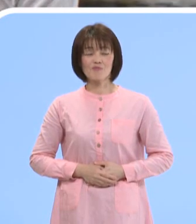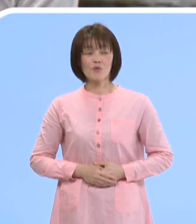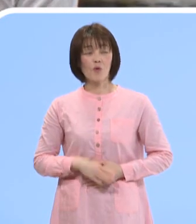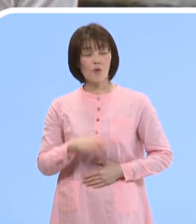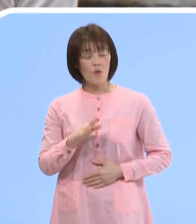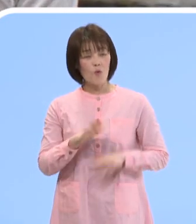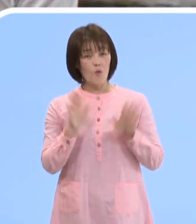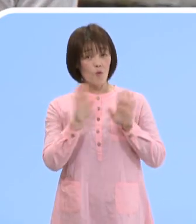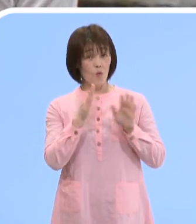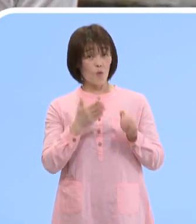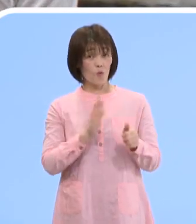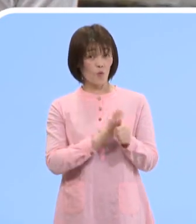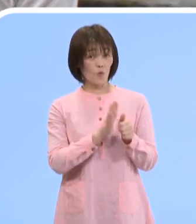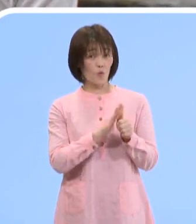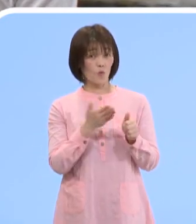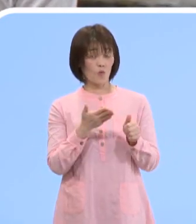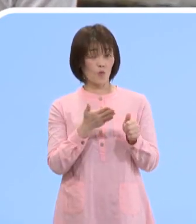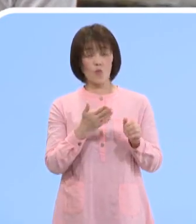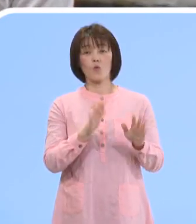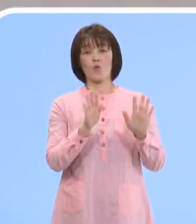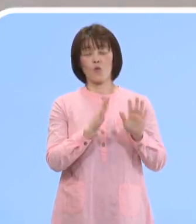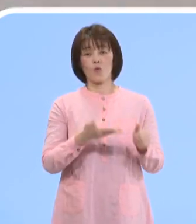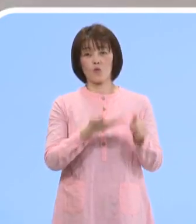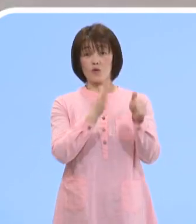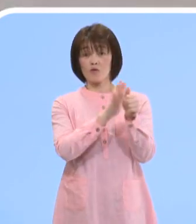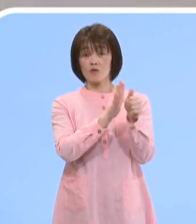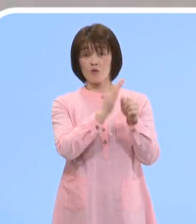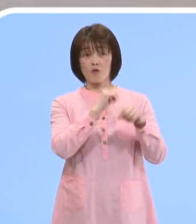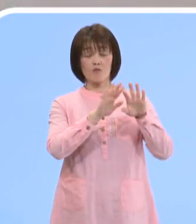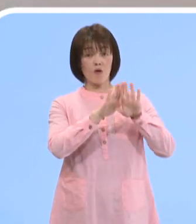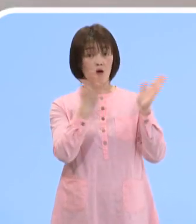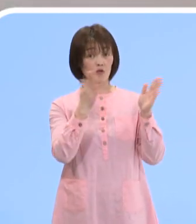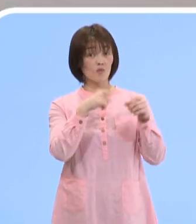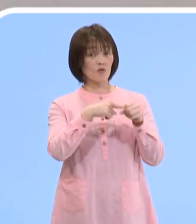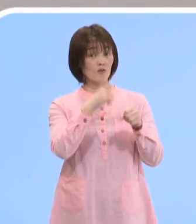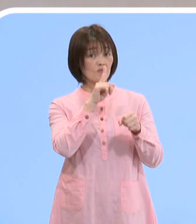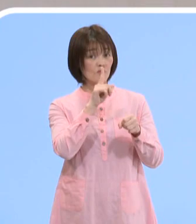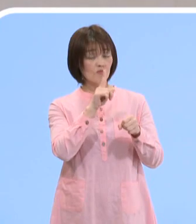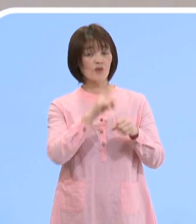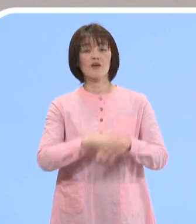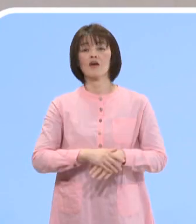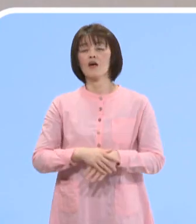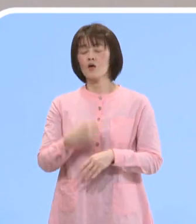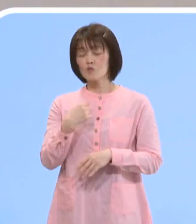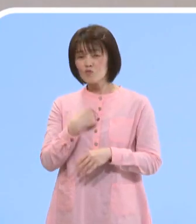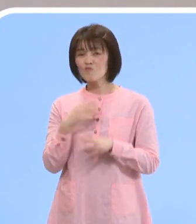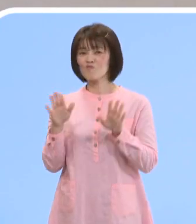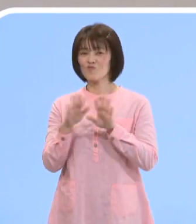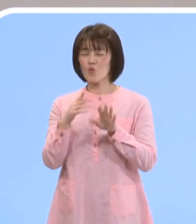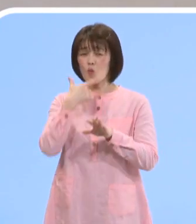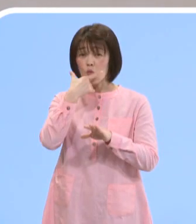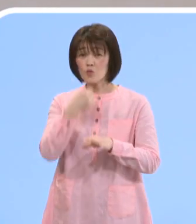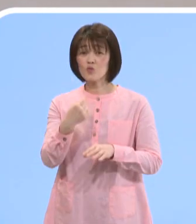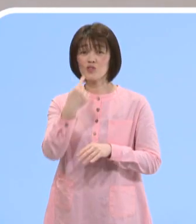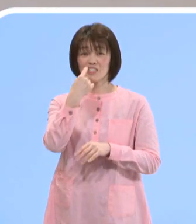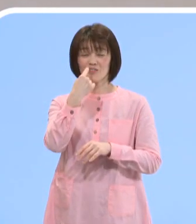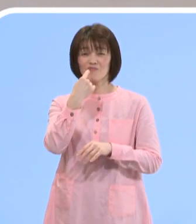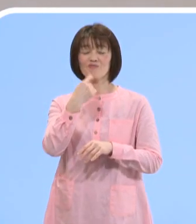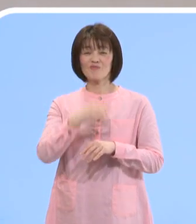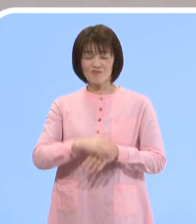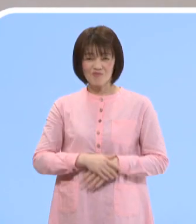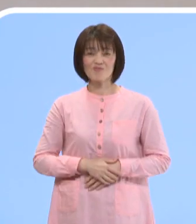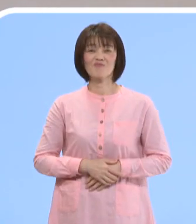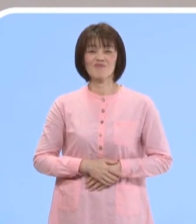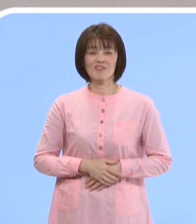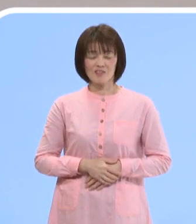なんでこういった子育て支援の活動を始めようと思われたんですか？ そうですね、まあ、子供好きのもあるし、うん、まあ、自分の子を見